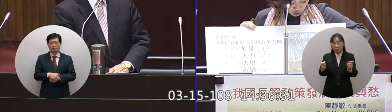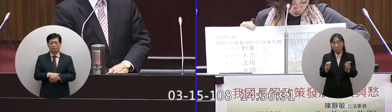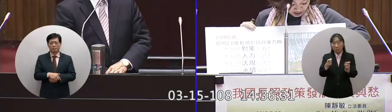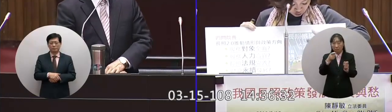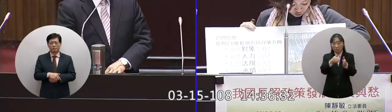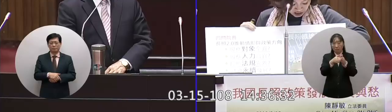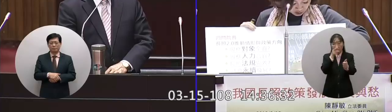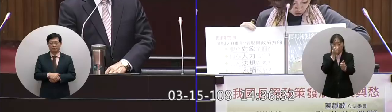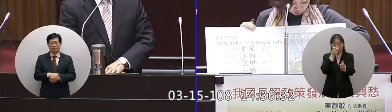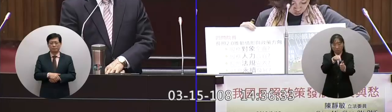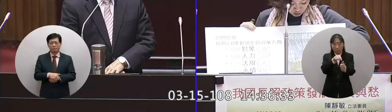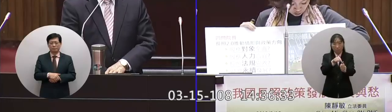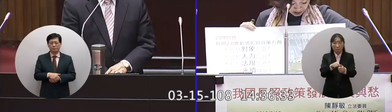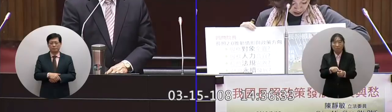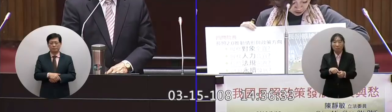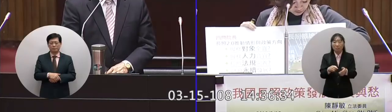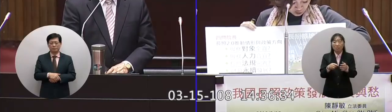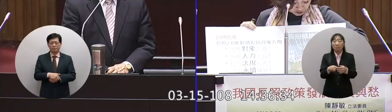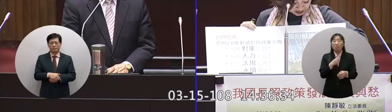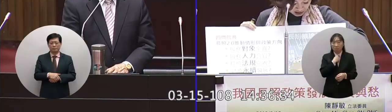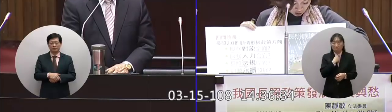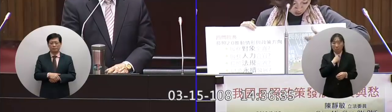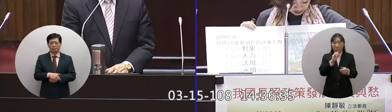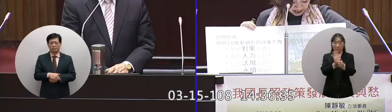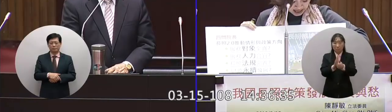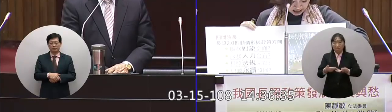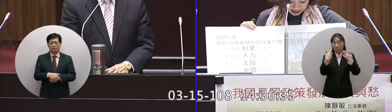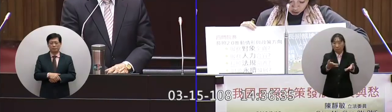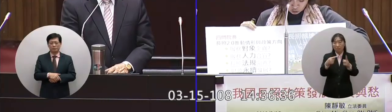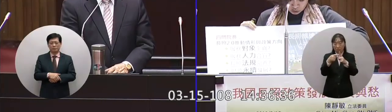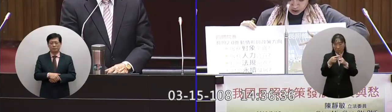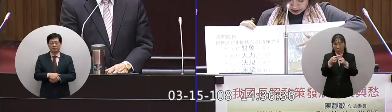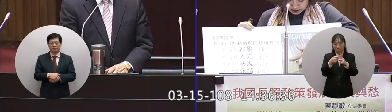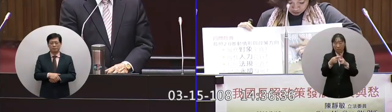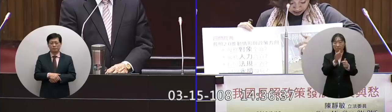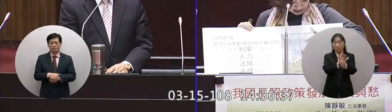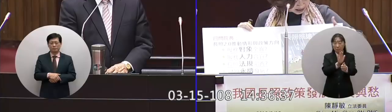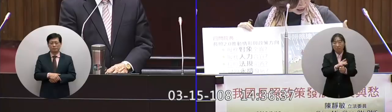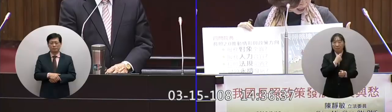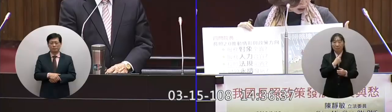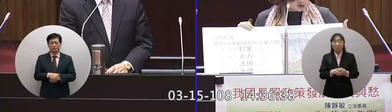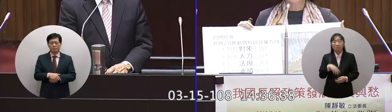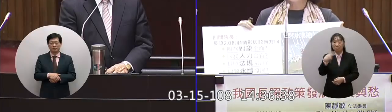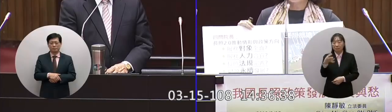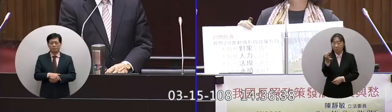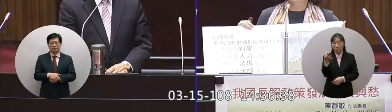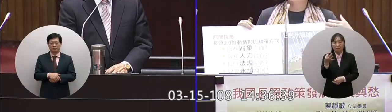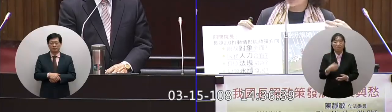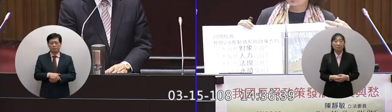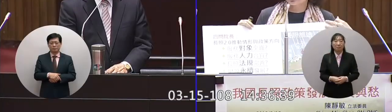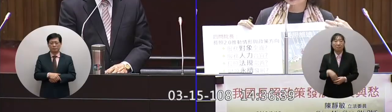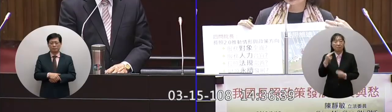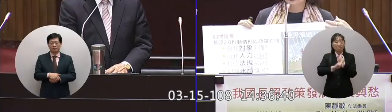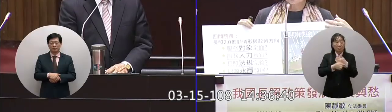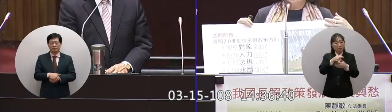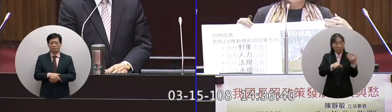顾服务，我们需要有足够的服务的提供，人力的一个投入，更重要的是一个裁员，还有我们